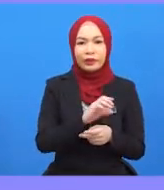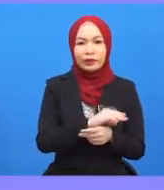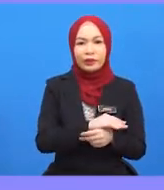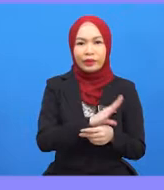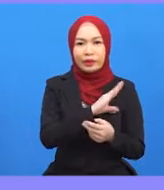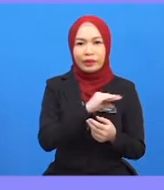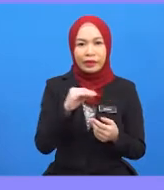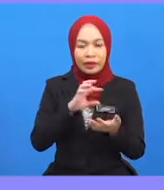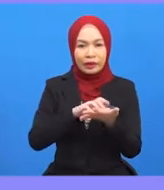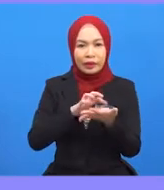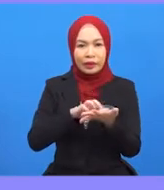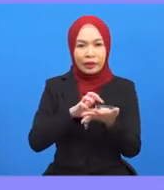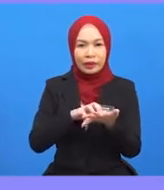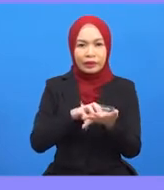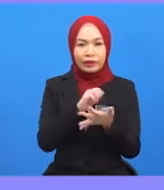kaki retot